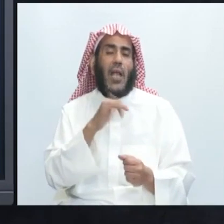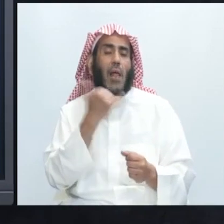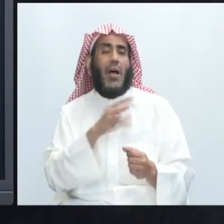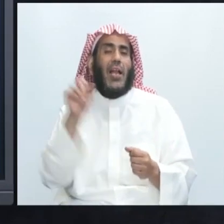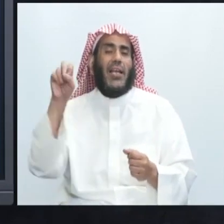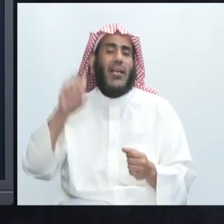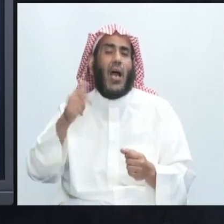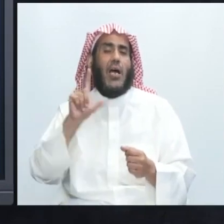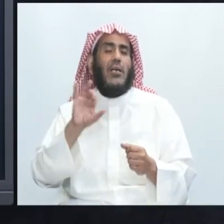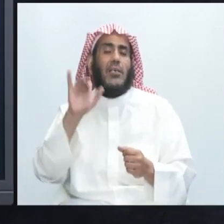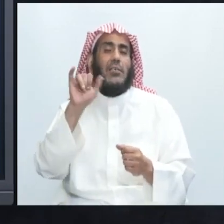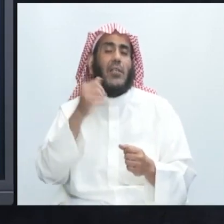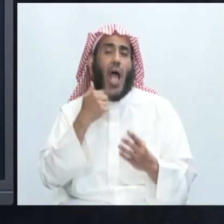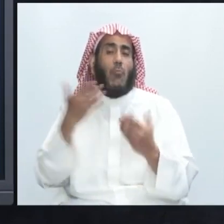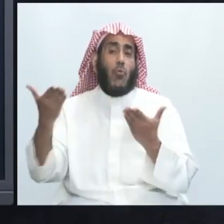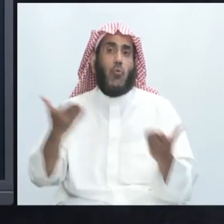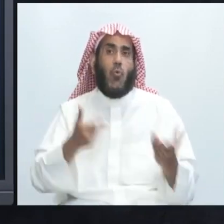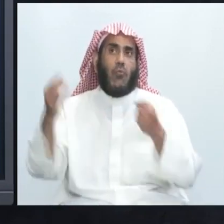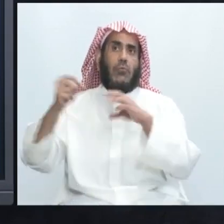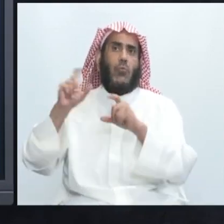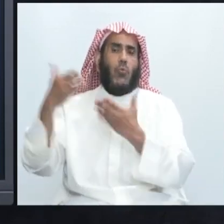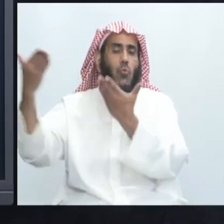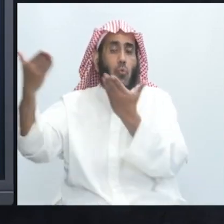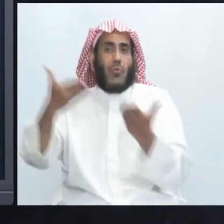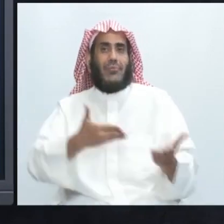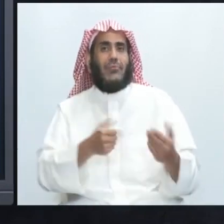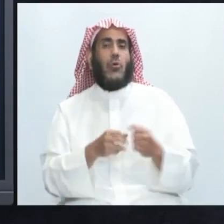هو طعمه وطعام الضيوف القراءه